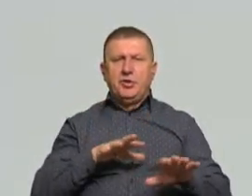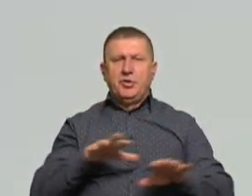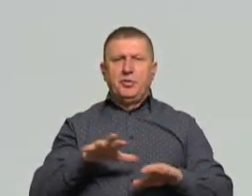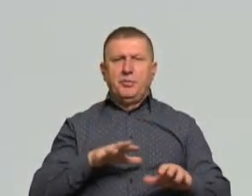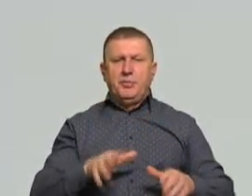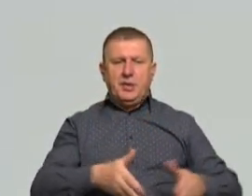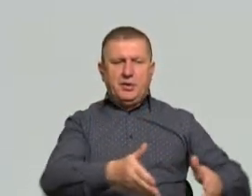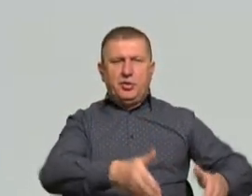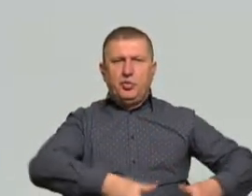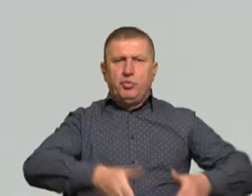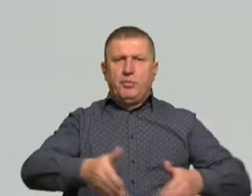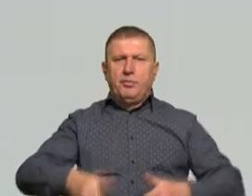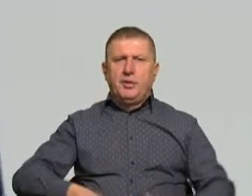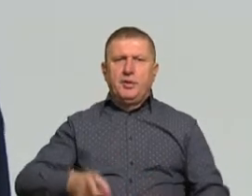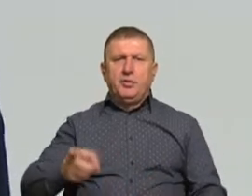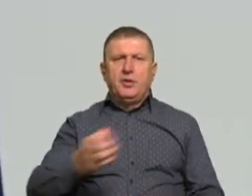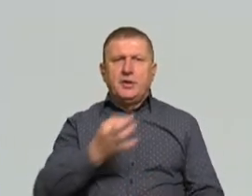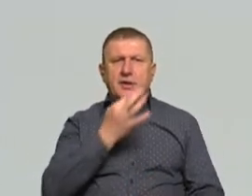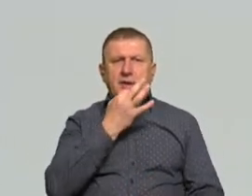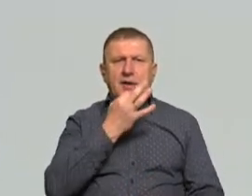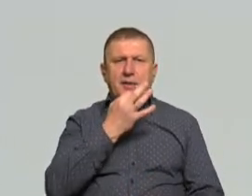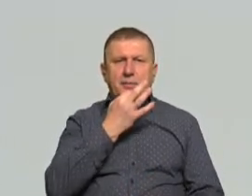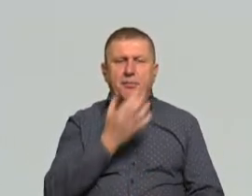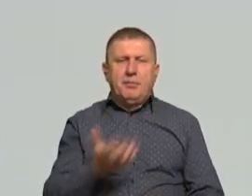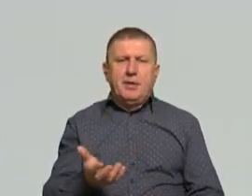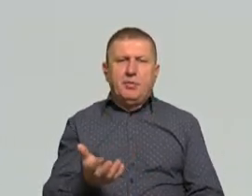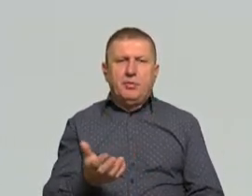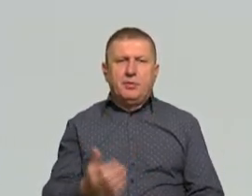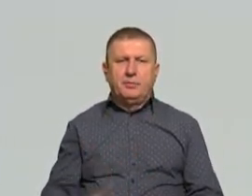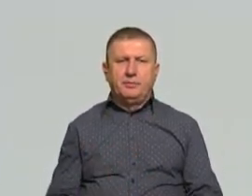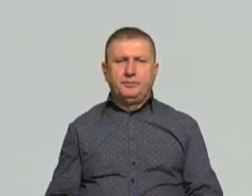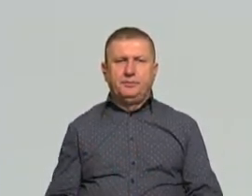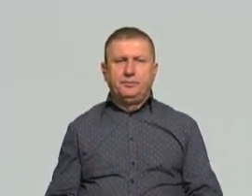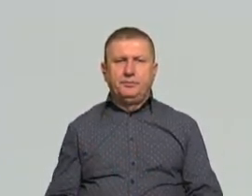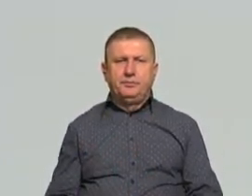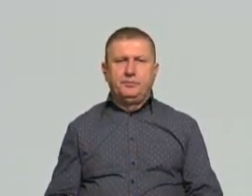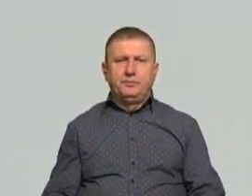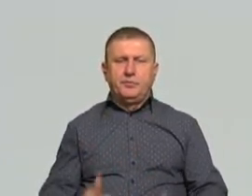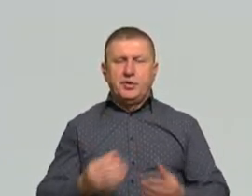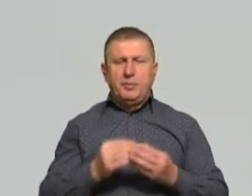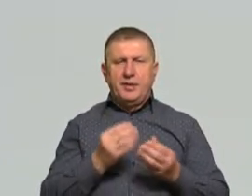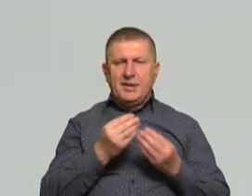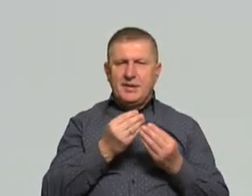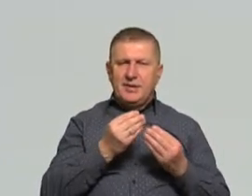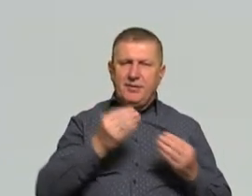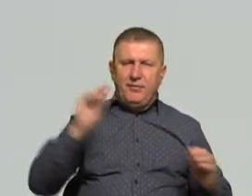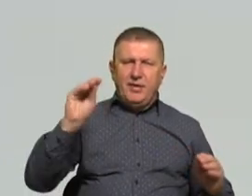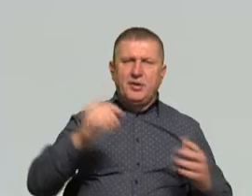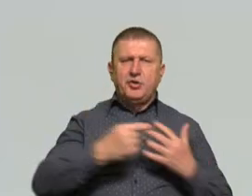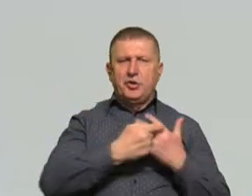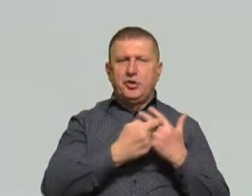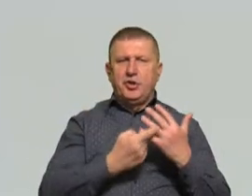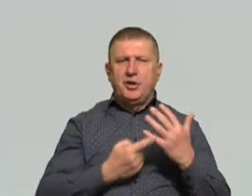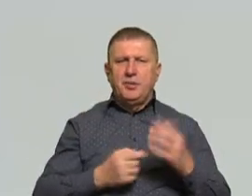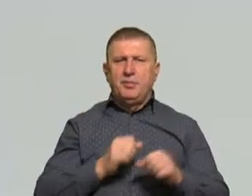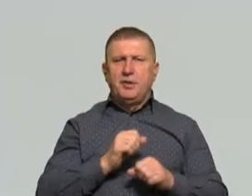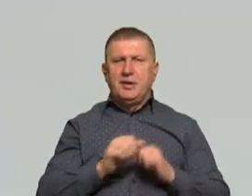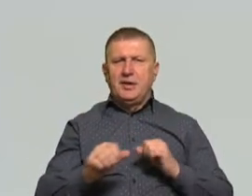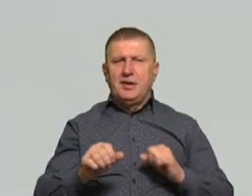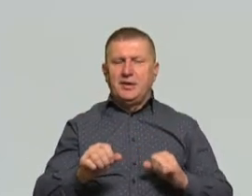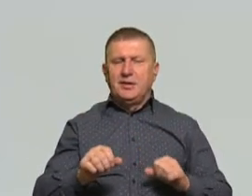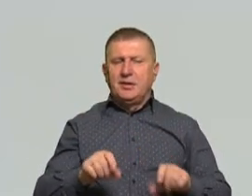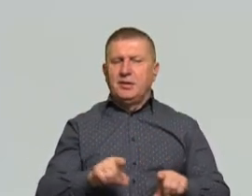żłobkach. To zdecydowanie za mało. To są tylko te trzy lokalizacje w Bielsku-Białej. Należy zwiększyć tą liczbę, bowiem jest długa